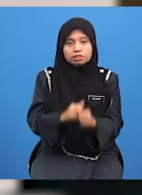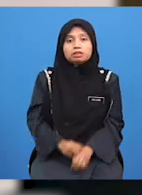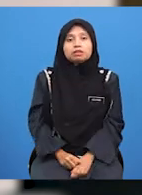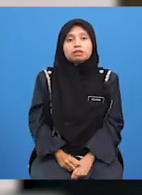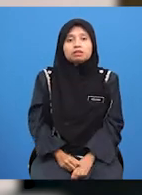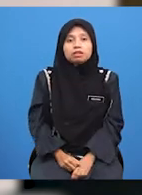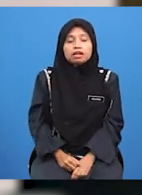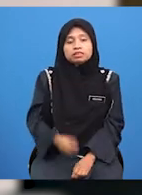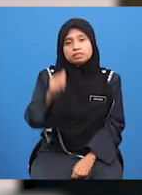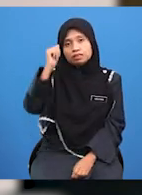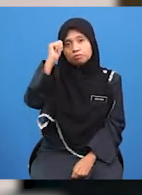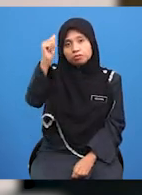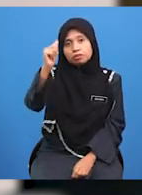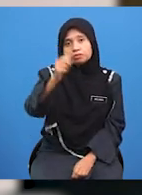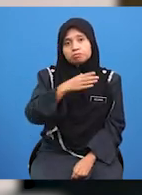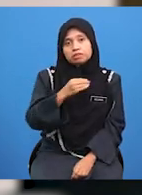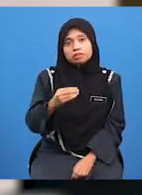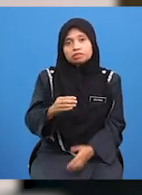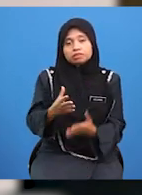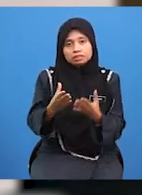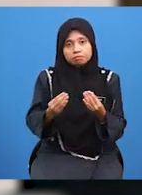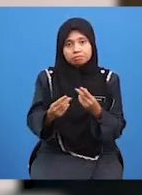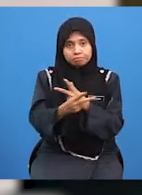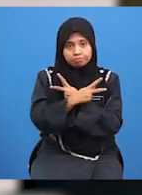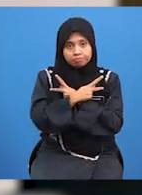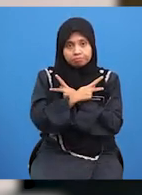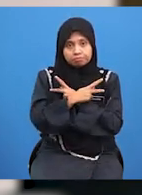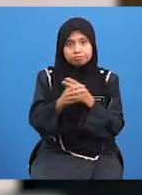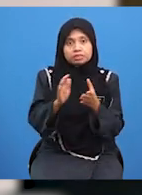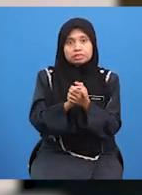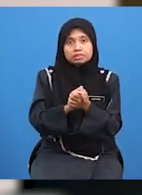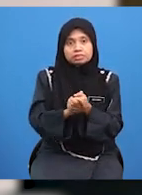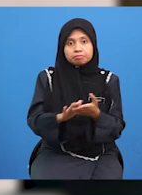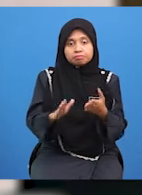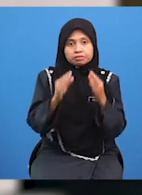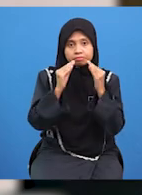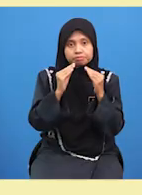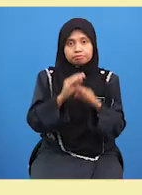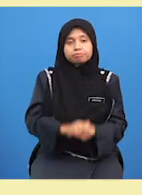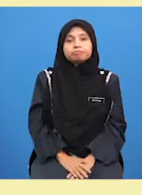Assalamualaikum dan terima kasih. Selamat mengulang kaji.